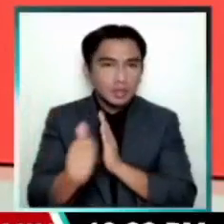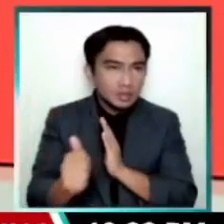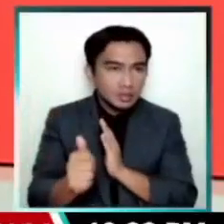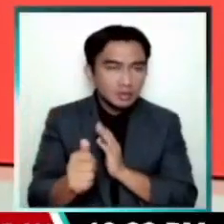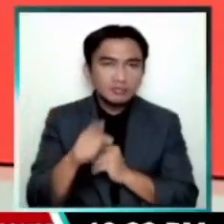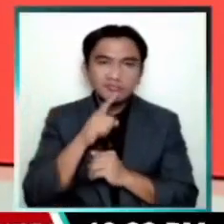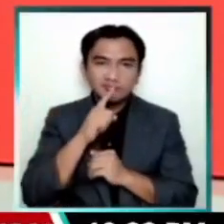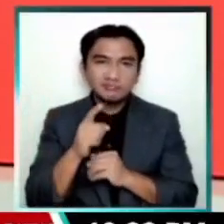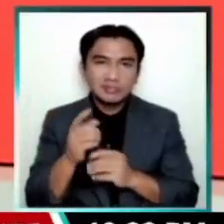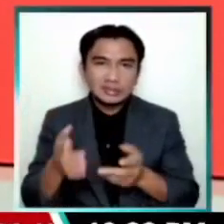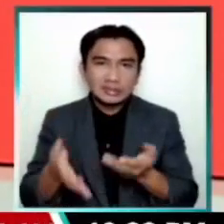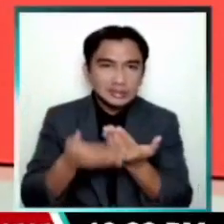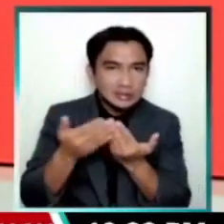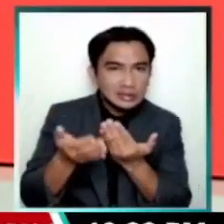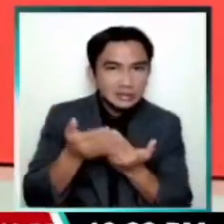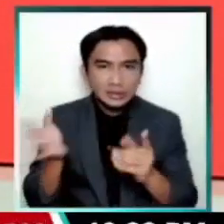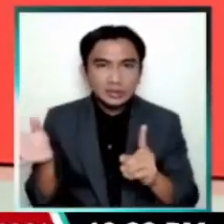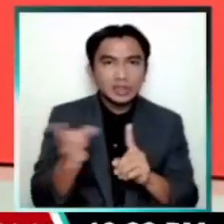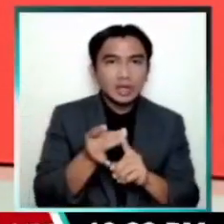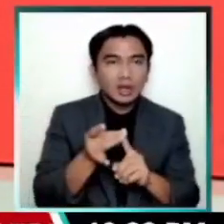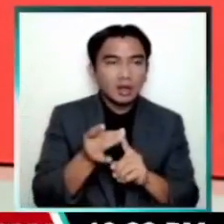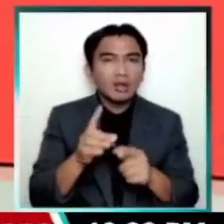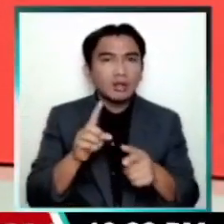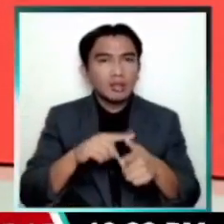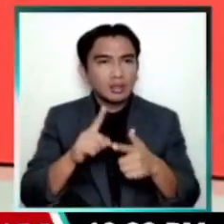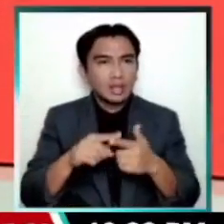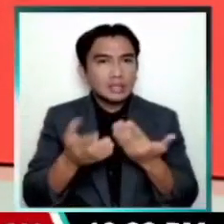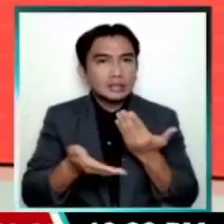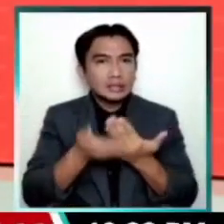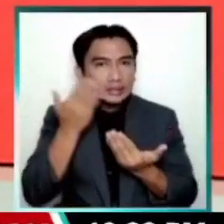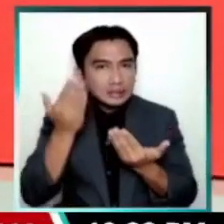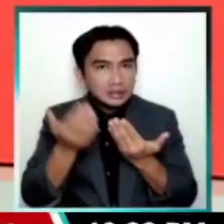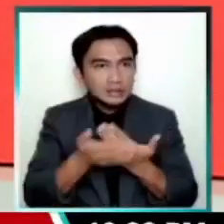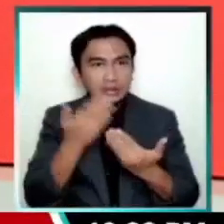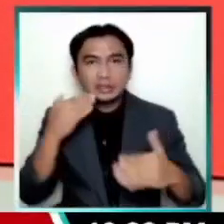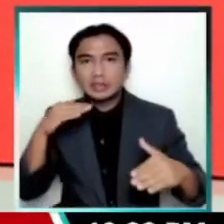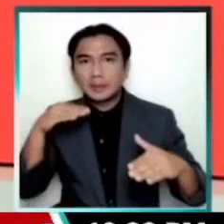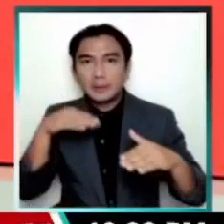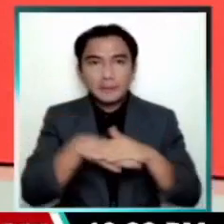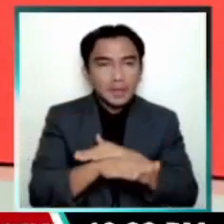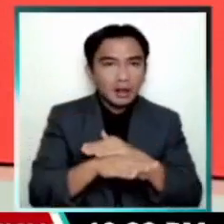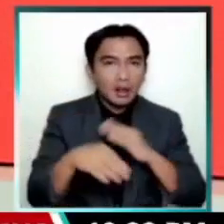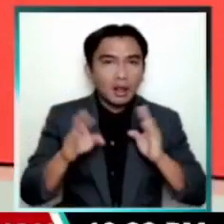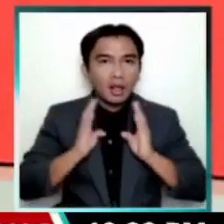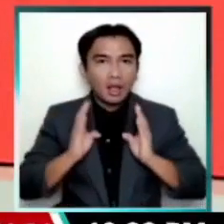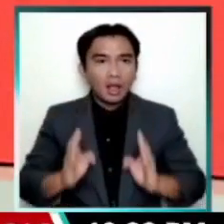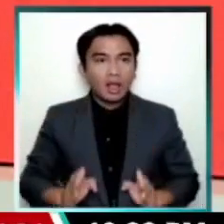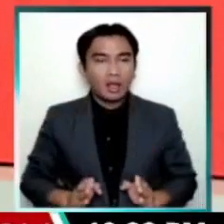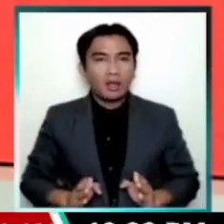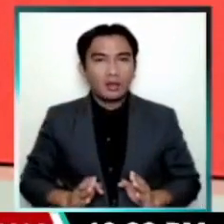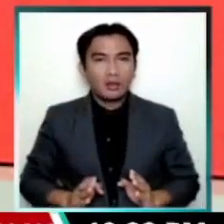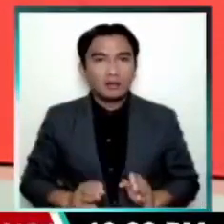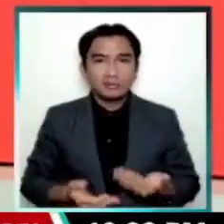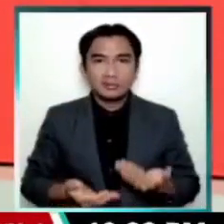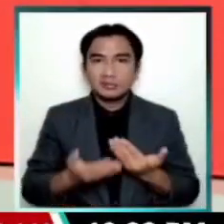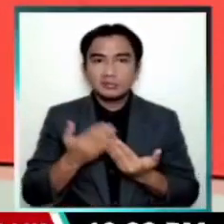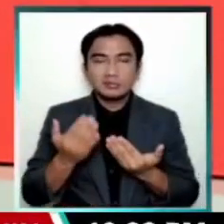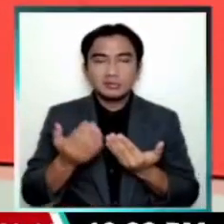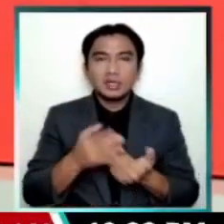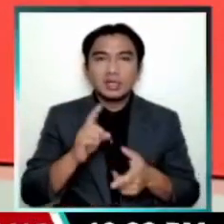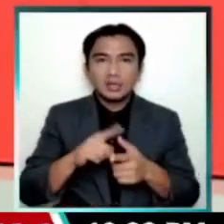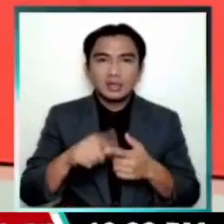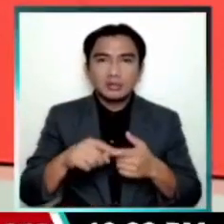ang BA.2.12.1 pwede raw nitong malusutan ang immunity natin at may ebidensya na bumababa ang